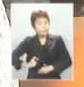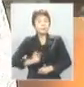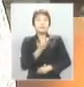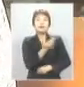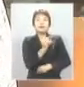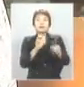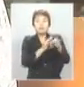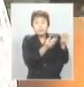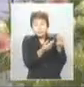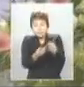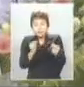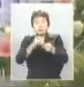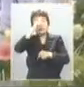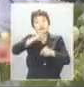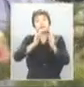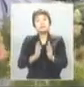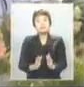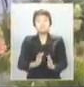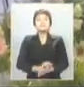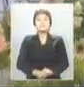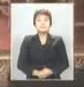ต่อปวงชนชาวไทยค่ะ